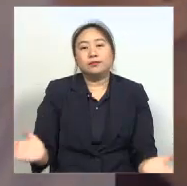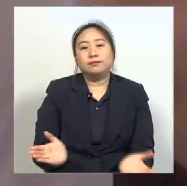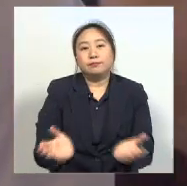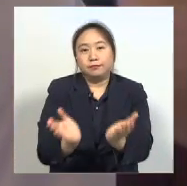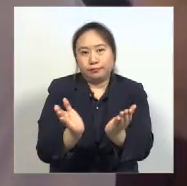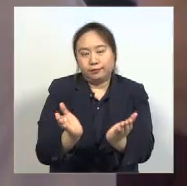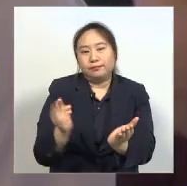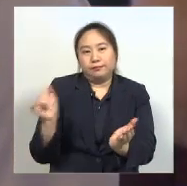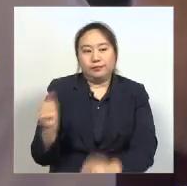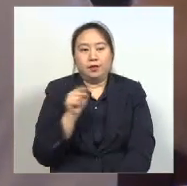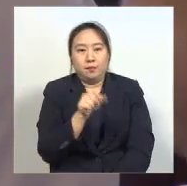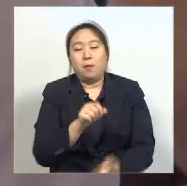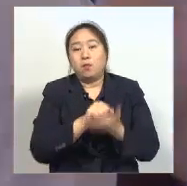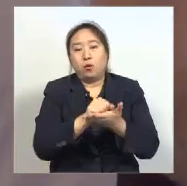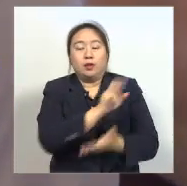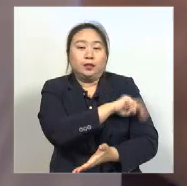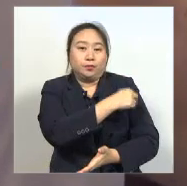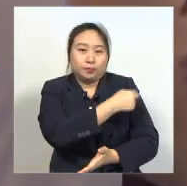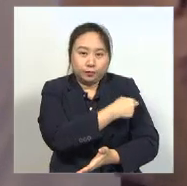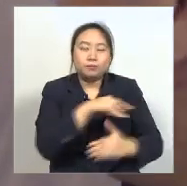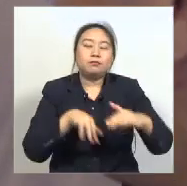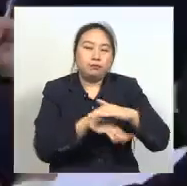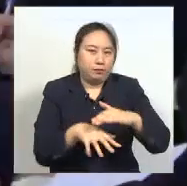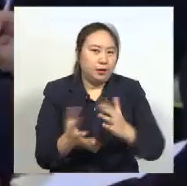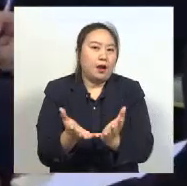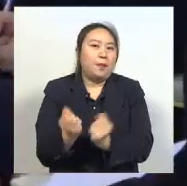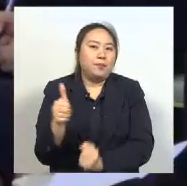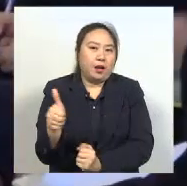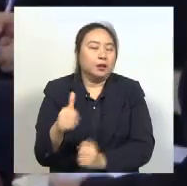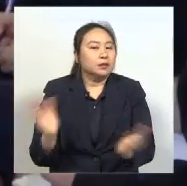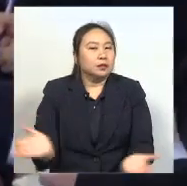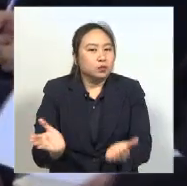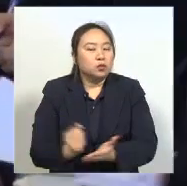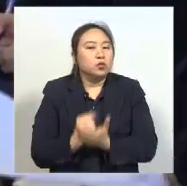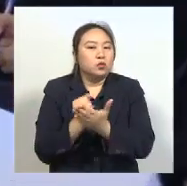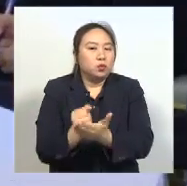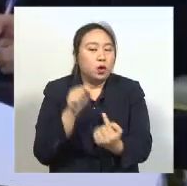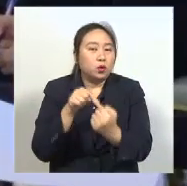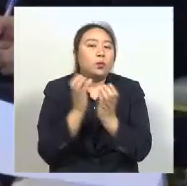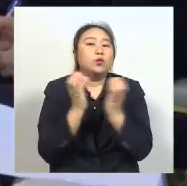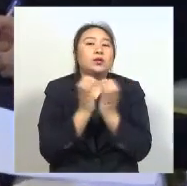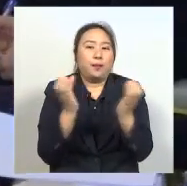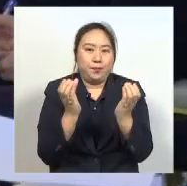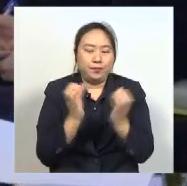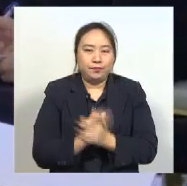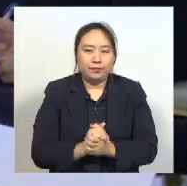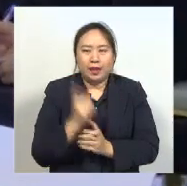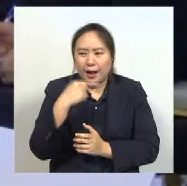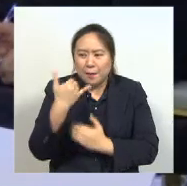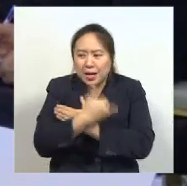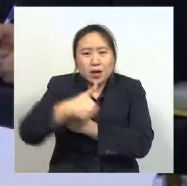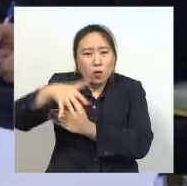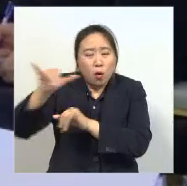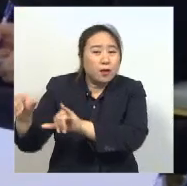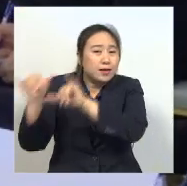ให้มีการเข้ารับการบริการสาธารณสุขขั้นพื้นฐานและการให้ความช่วยเหลือด้านมนุษยธรรมแก่ผู้โยกย้ายถิ่น